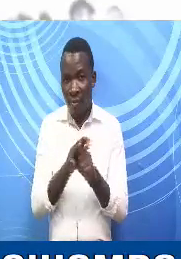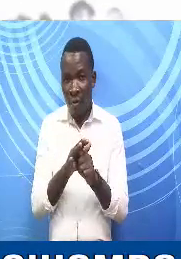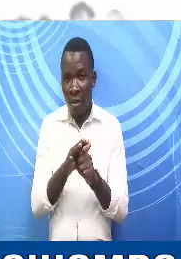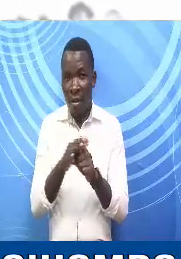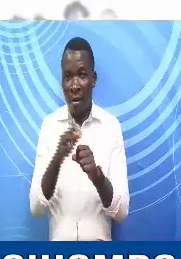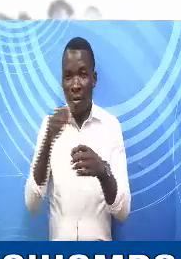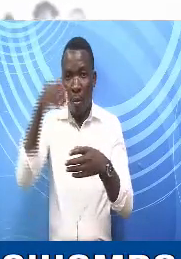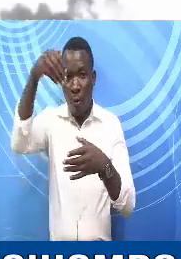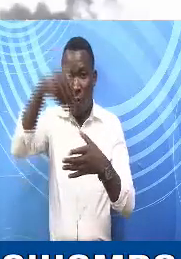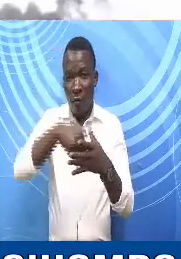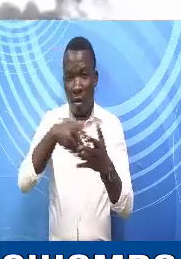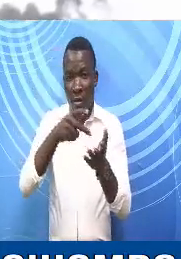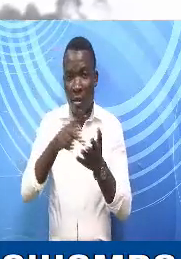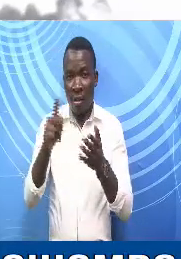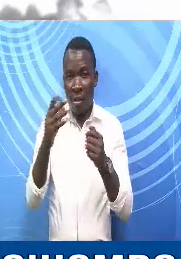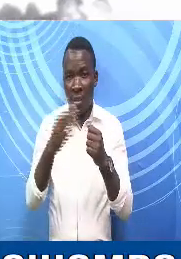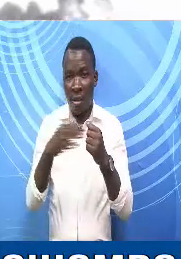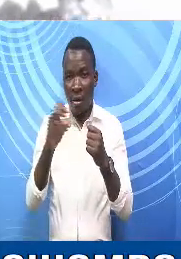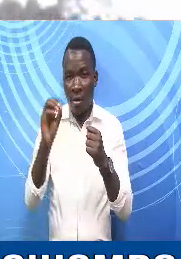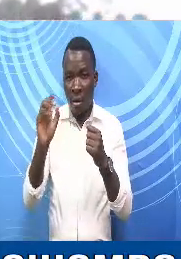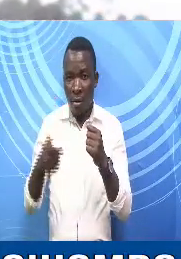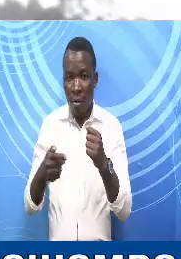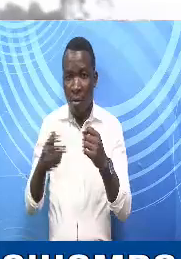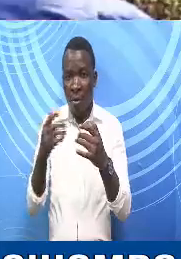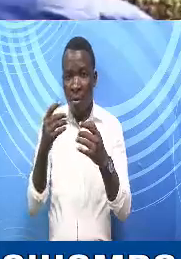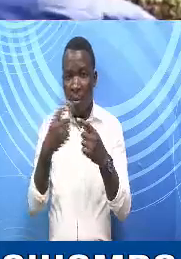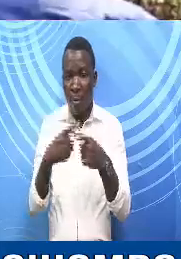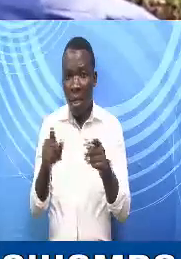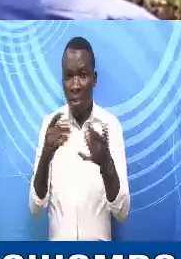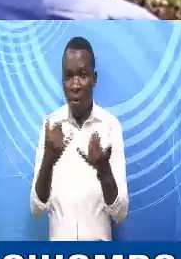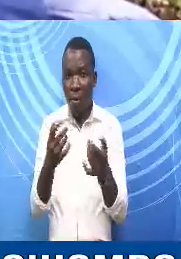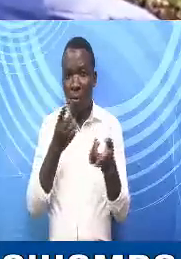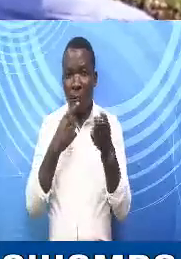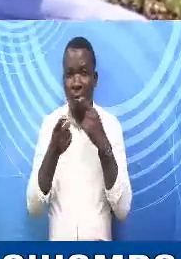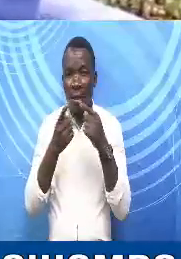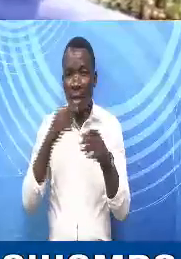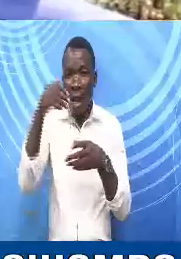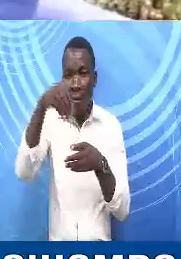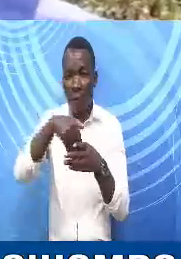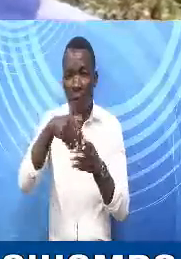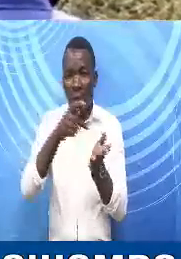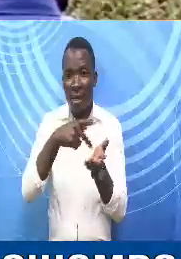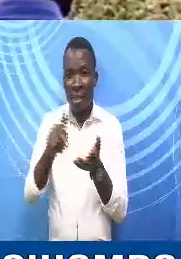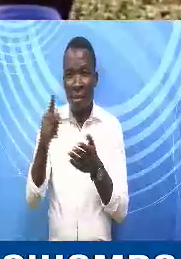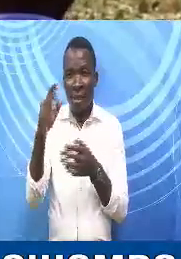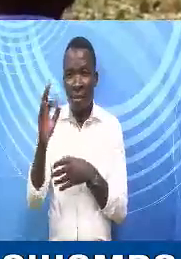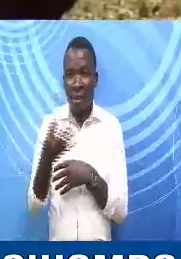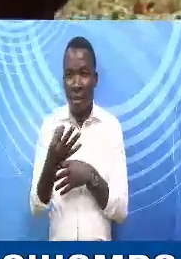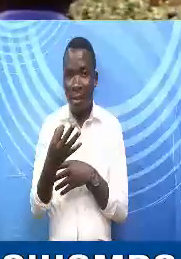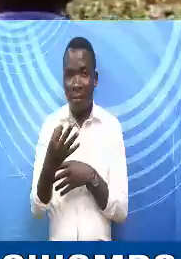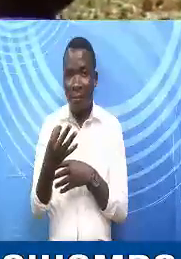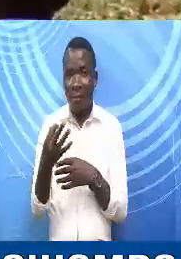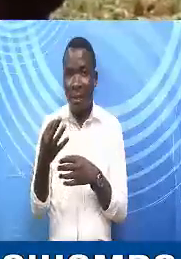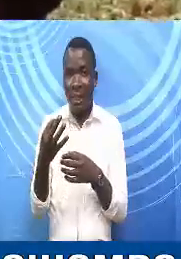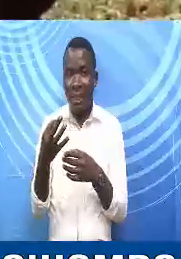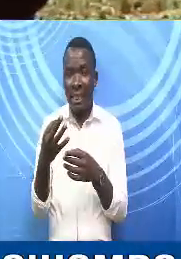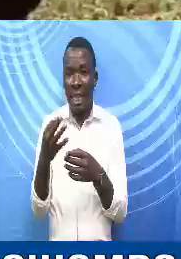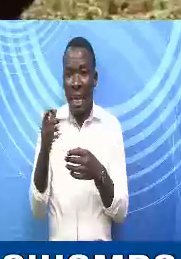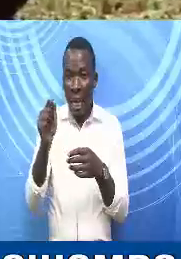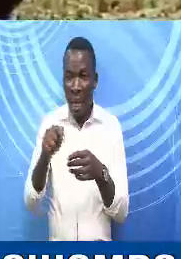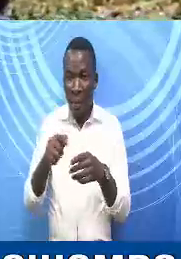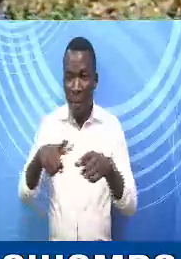ibihumbi 80, none uyu munsi tuvugana umufuka n'ibihumbi 300, umufuka wa kilo 100. Noneho hano mu